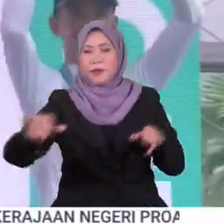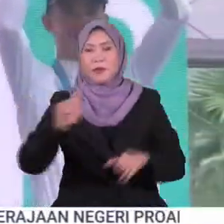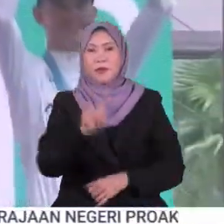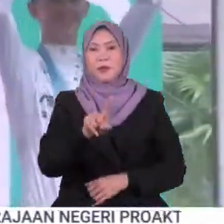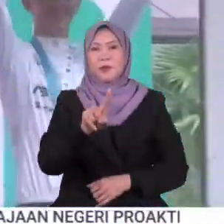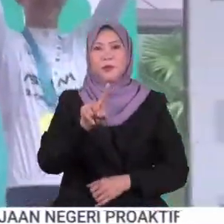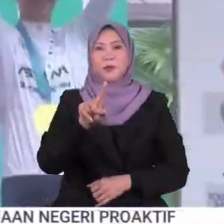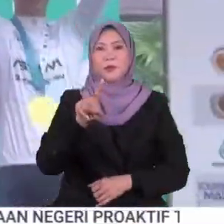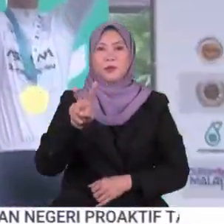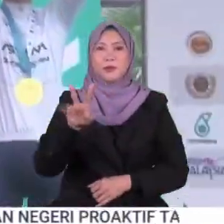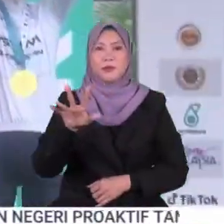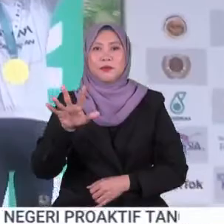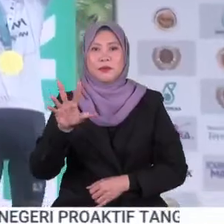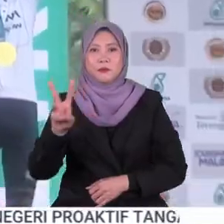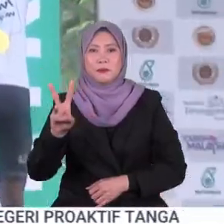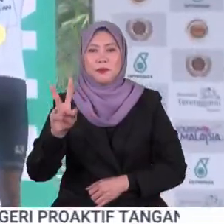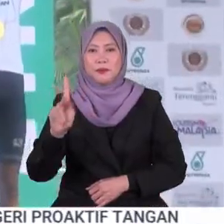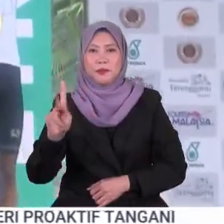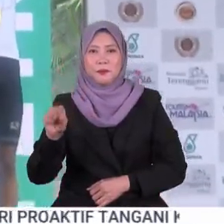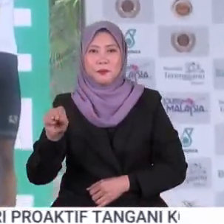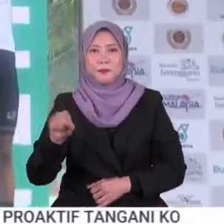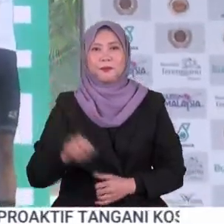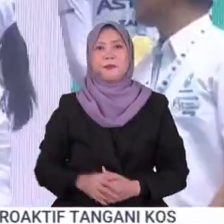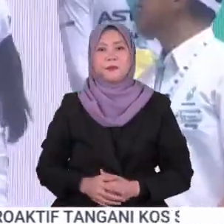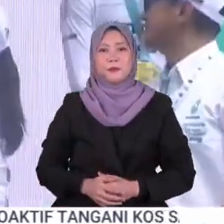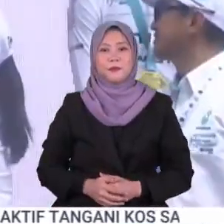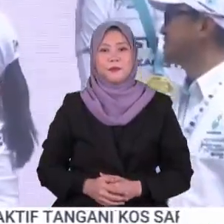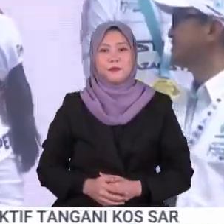156.5 km.